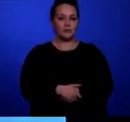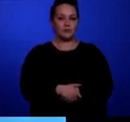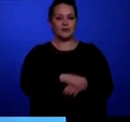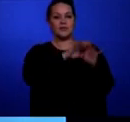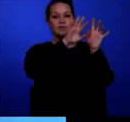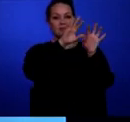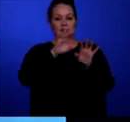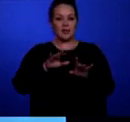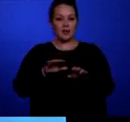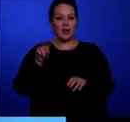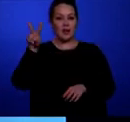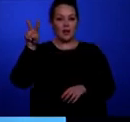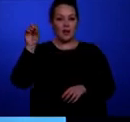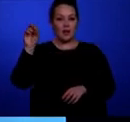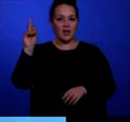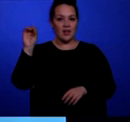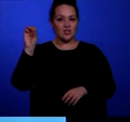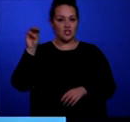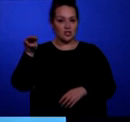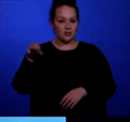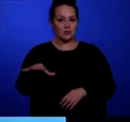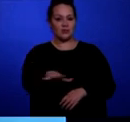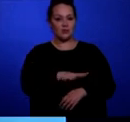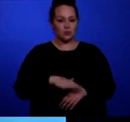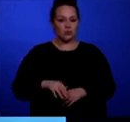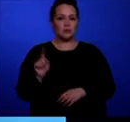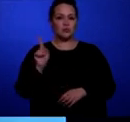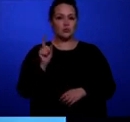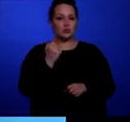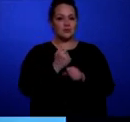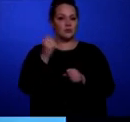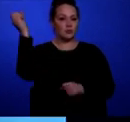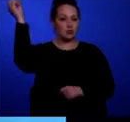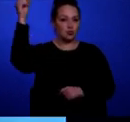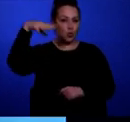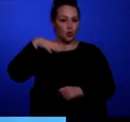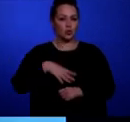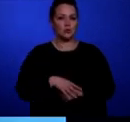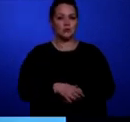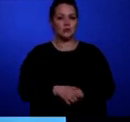Снег лежит. Что делает солнце?